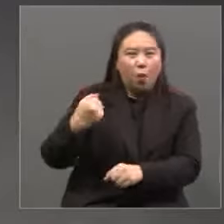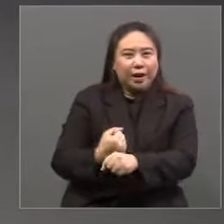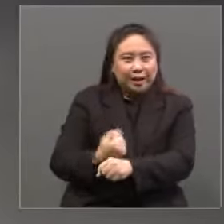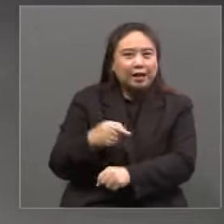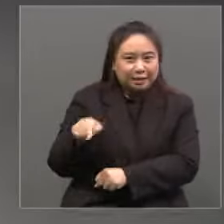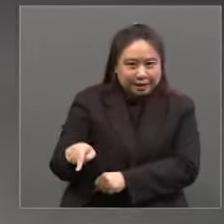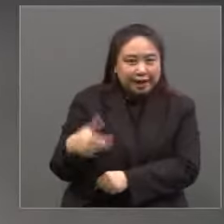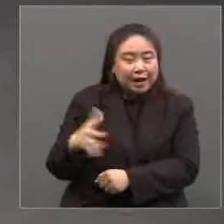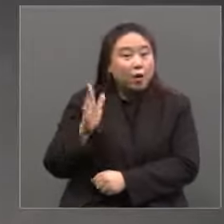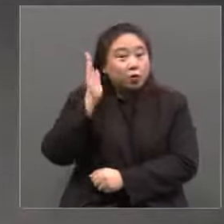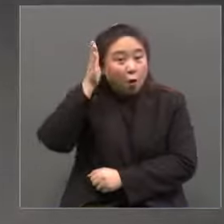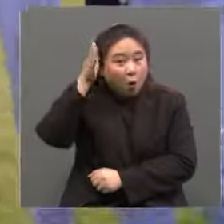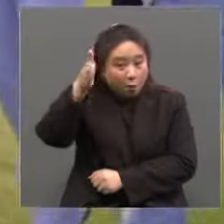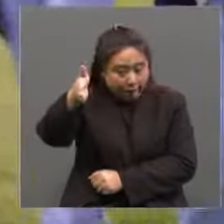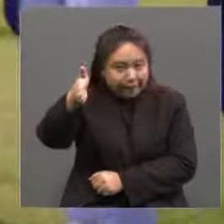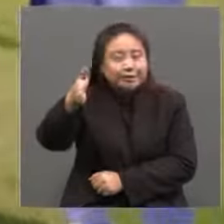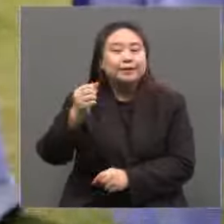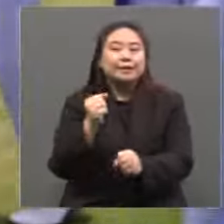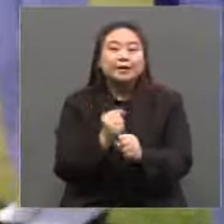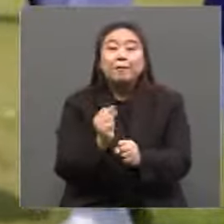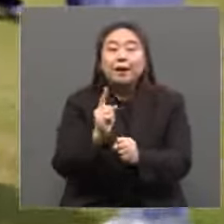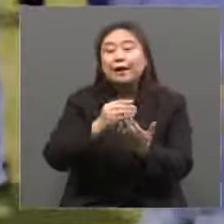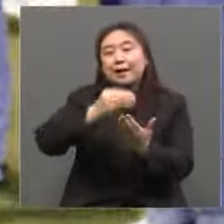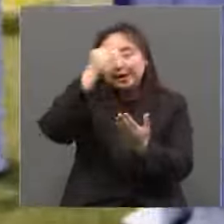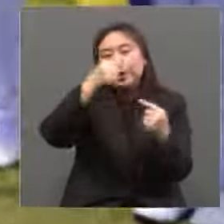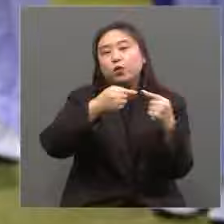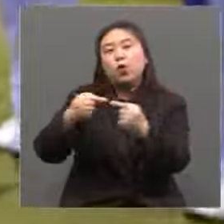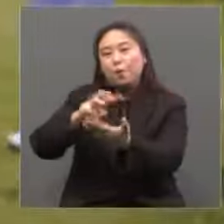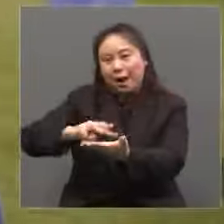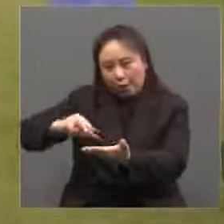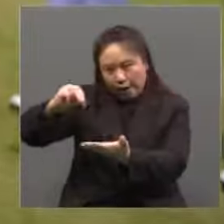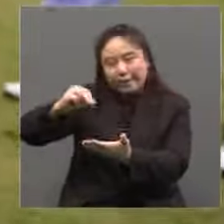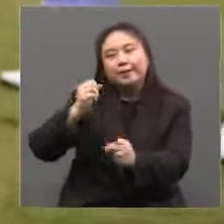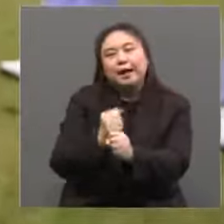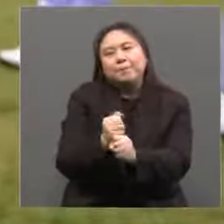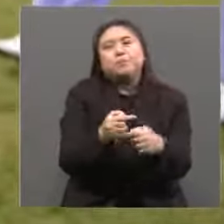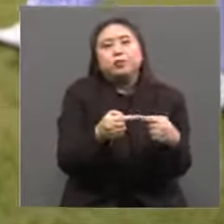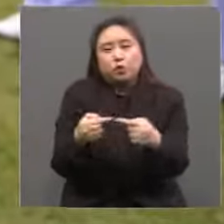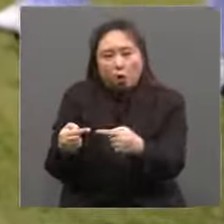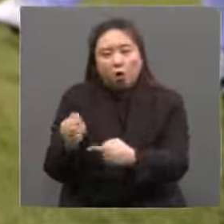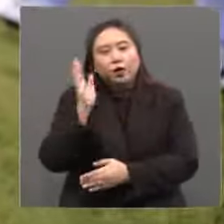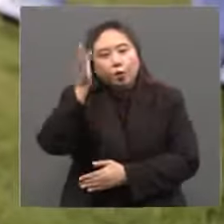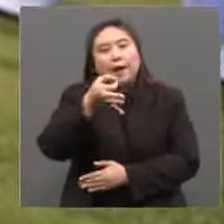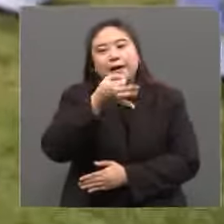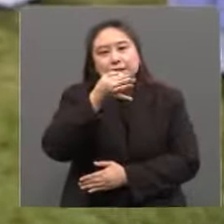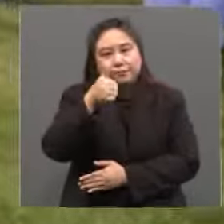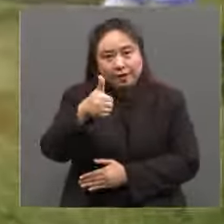นำความสามารถในด้านนี้ไปต่อยอดในการเรียนต่อในระดับมหาวิทยาลัยและประกอบอาชีพต่อไป